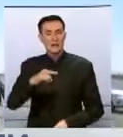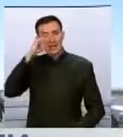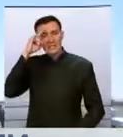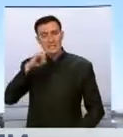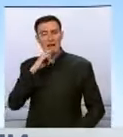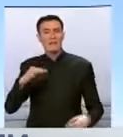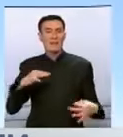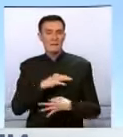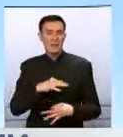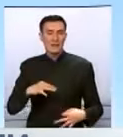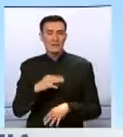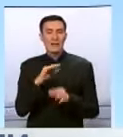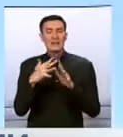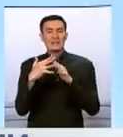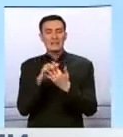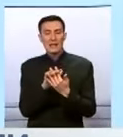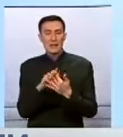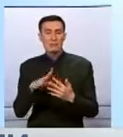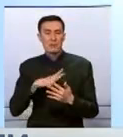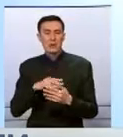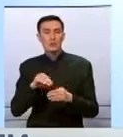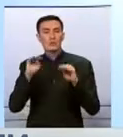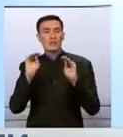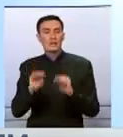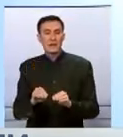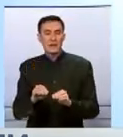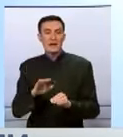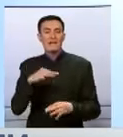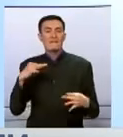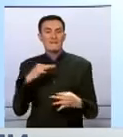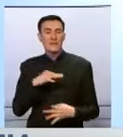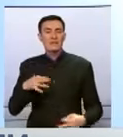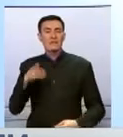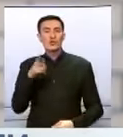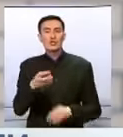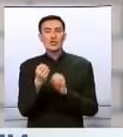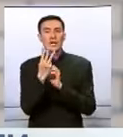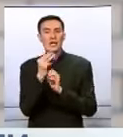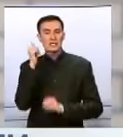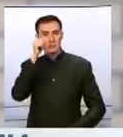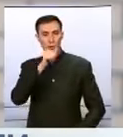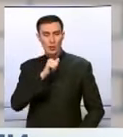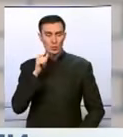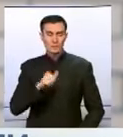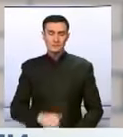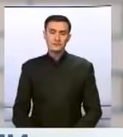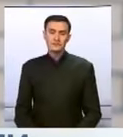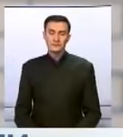и венгров. В селе Хазбель его установили венгры еще в 2013 году.